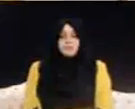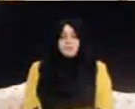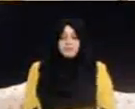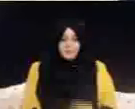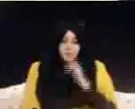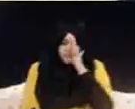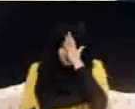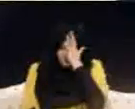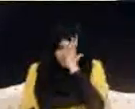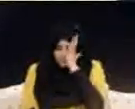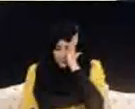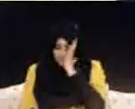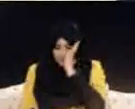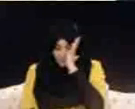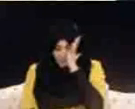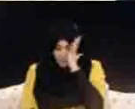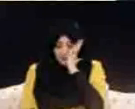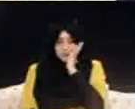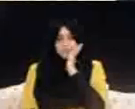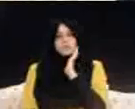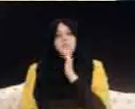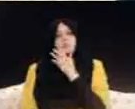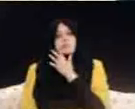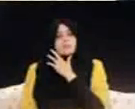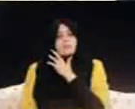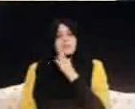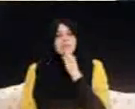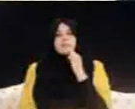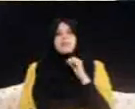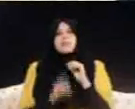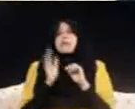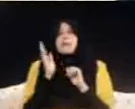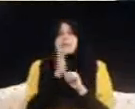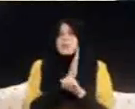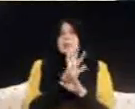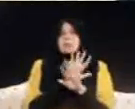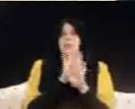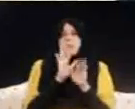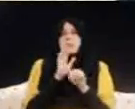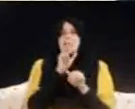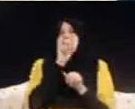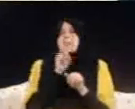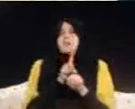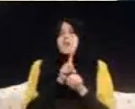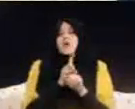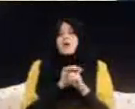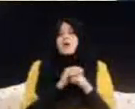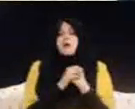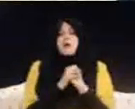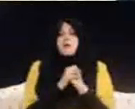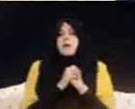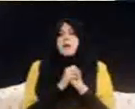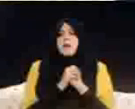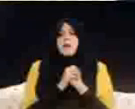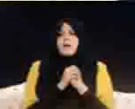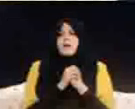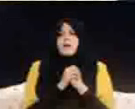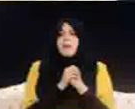الله فيك، شكرا جزيلا. بالنسبة لسؤال أيضا ورد هذا